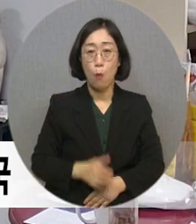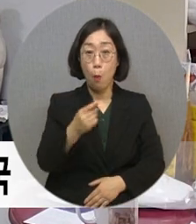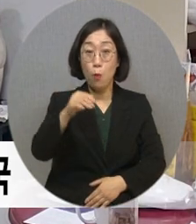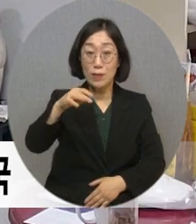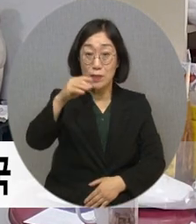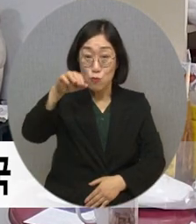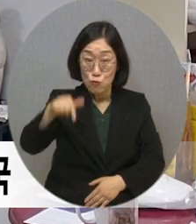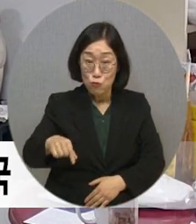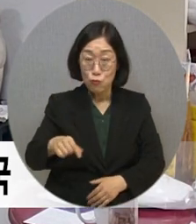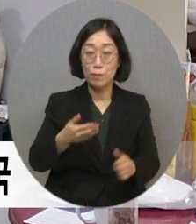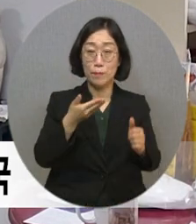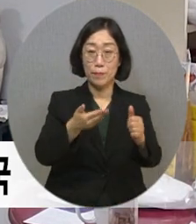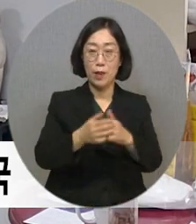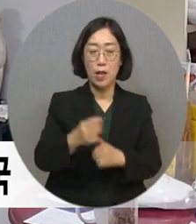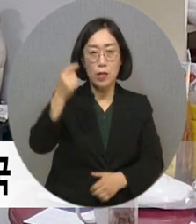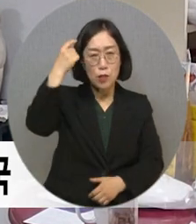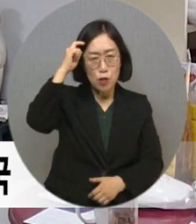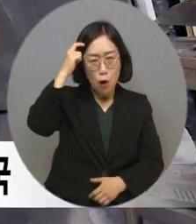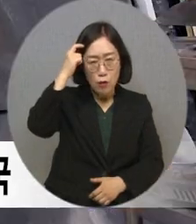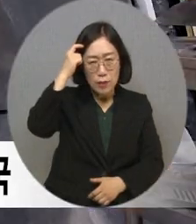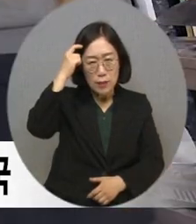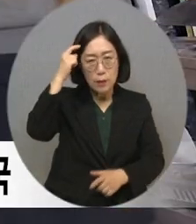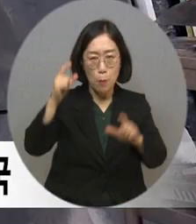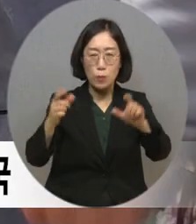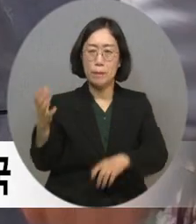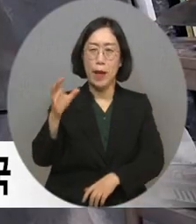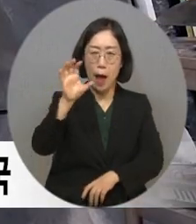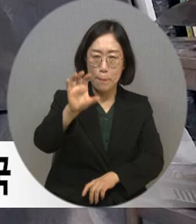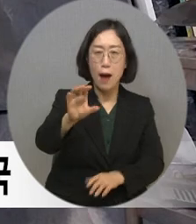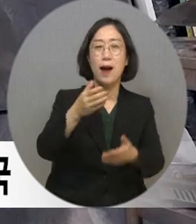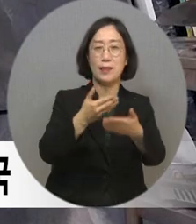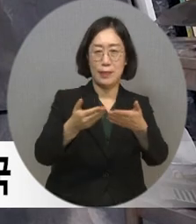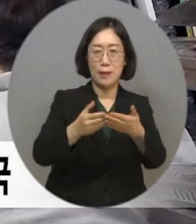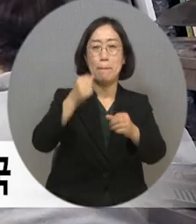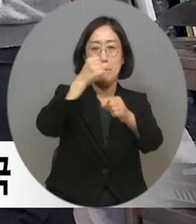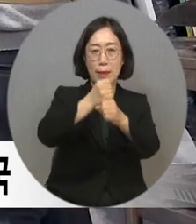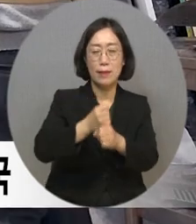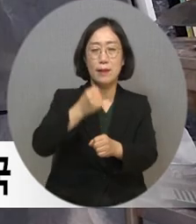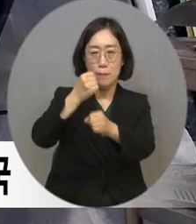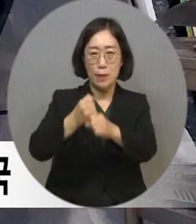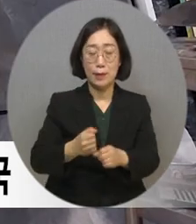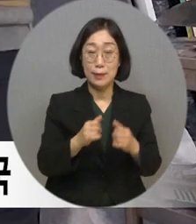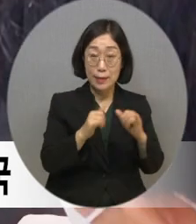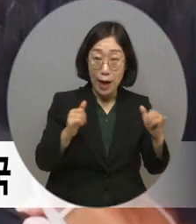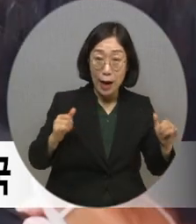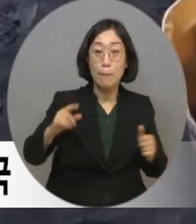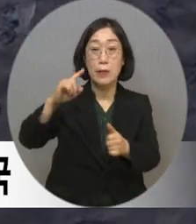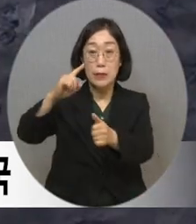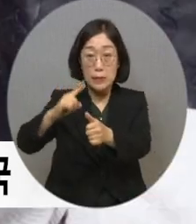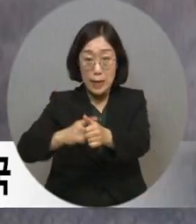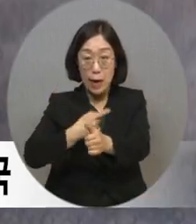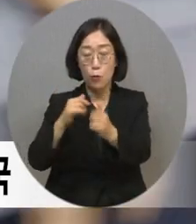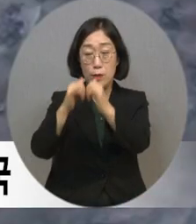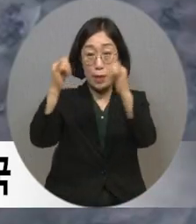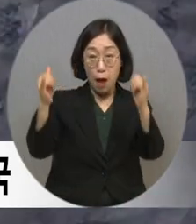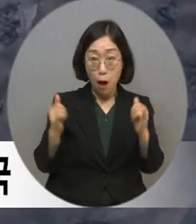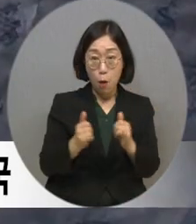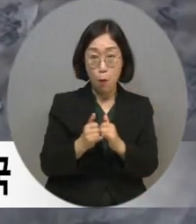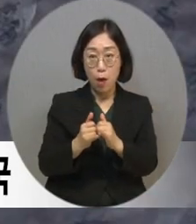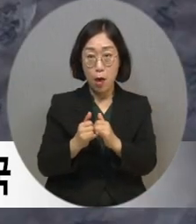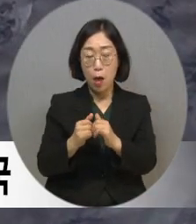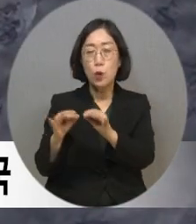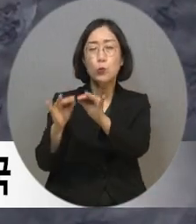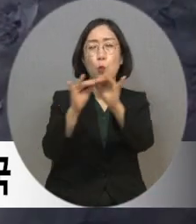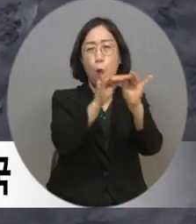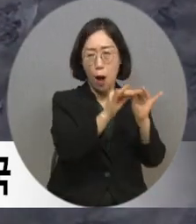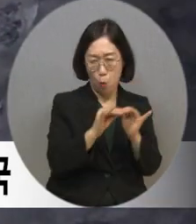작가는 정신을 담아내는 작가입니다. 인간과 자연, 그리고 사회가 서로 조화로운 관계를 통해